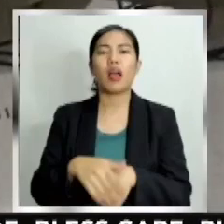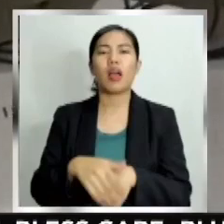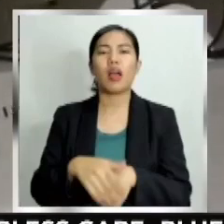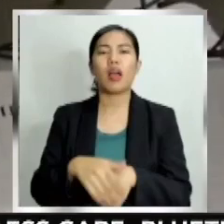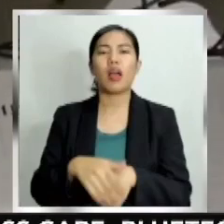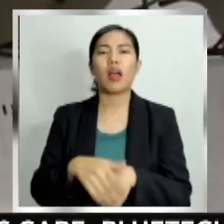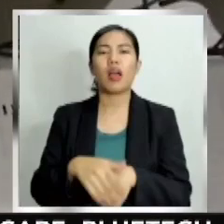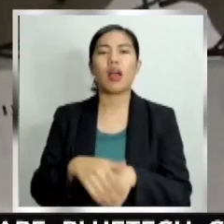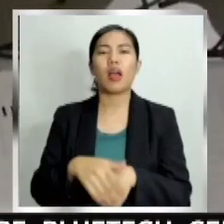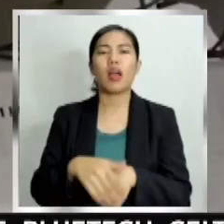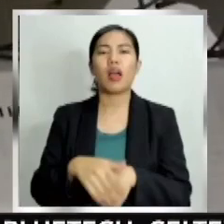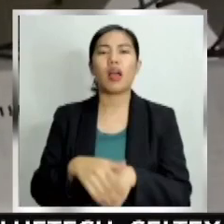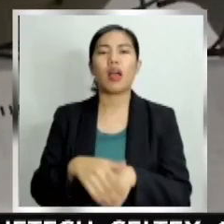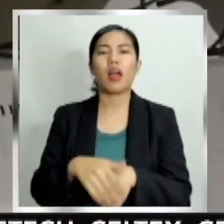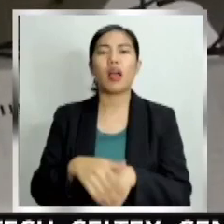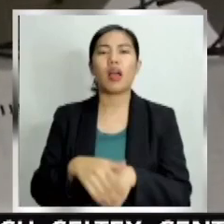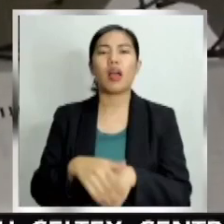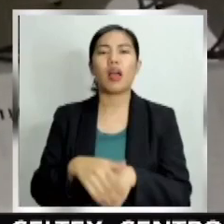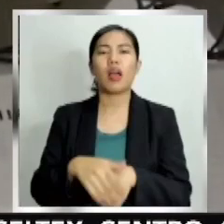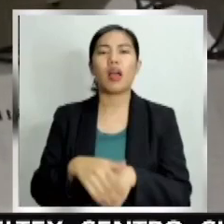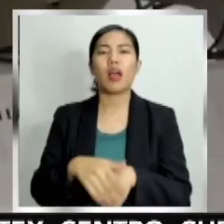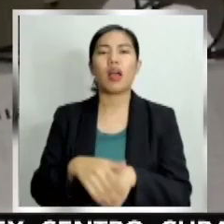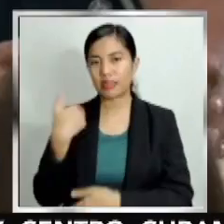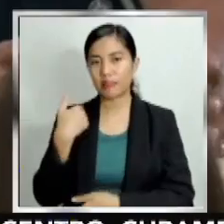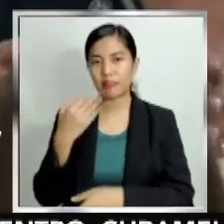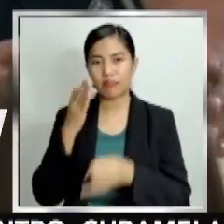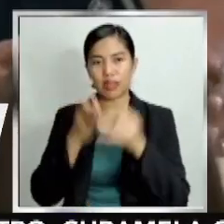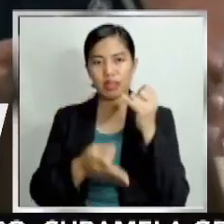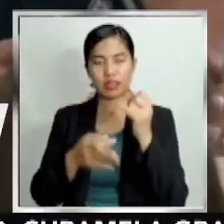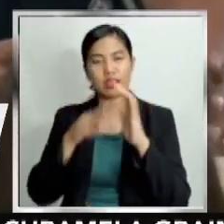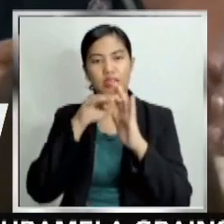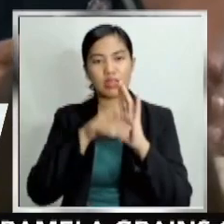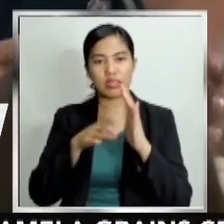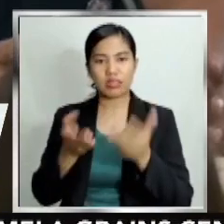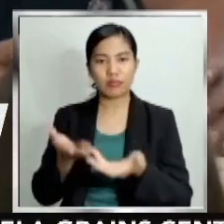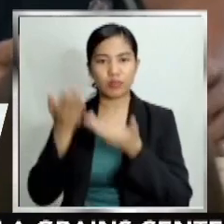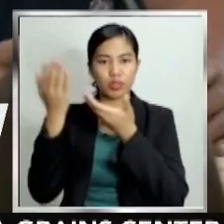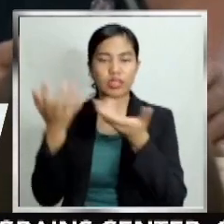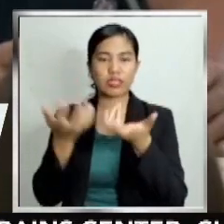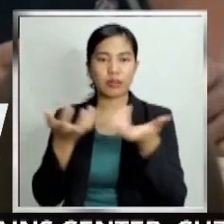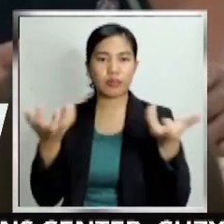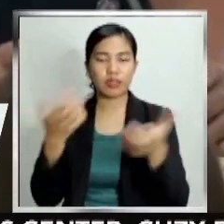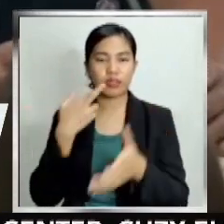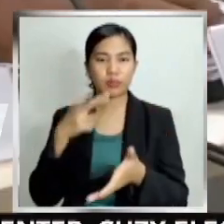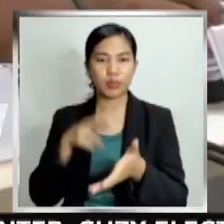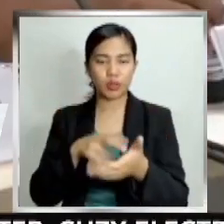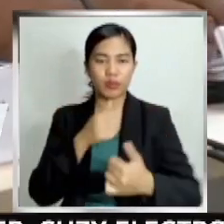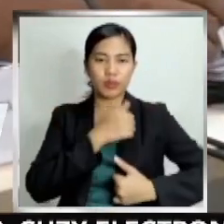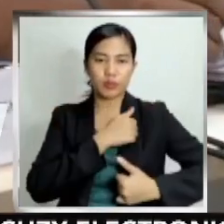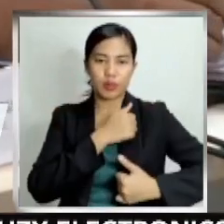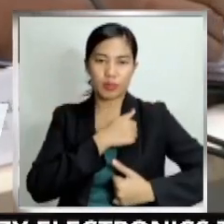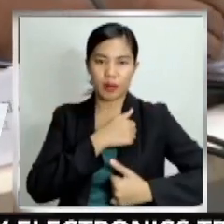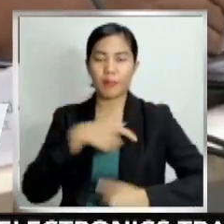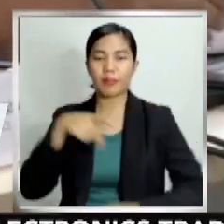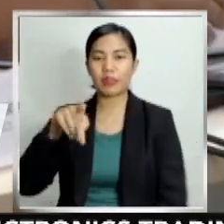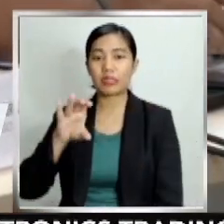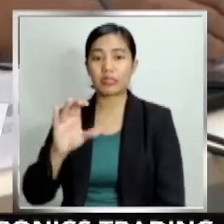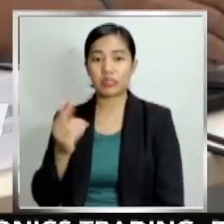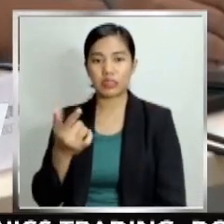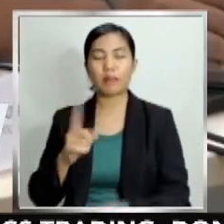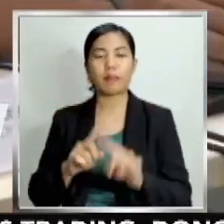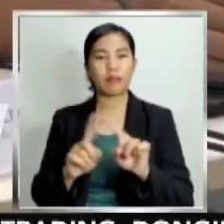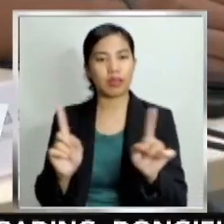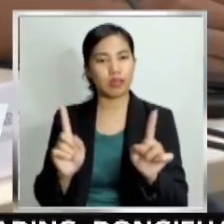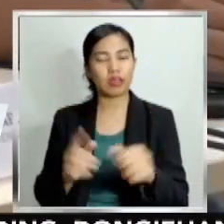pa raw pinalang listahan at magsusumite pa ng hiwalay na report ang AFP at Philippine Coast Guard. Pero kinumpirma ng PNP